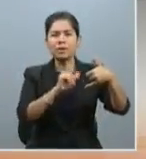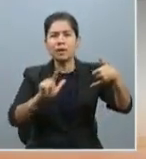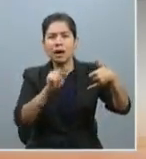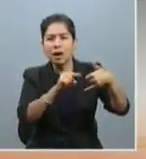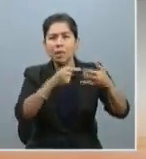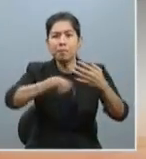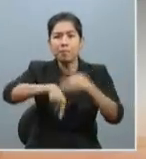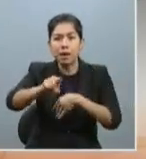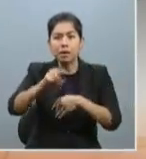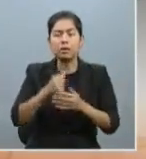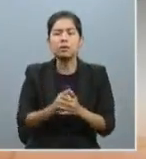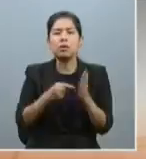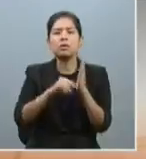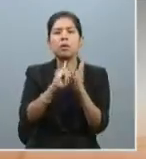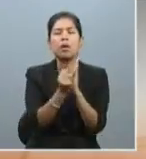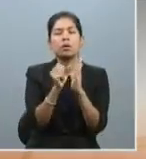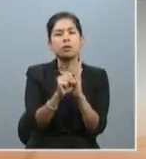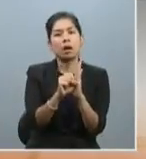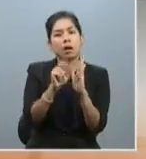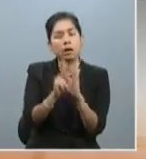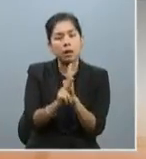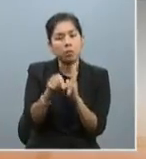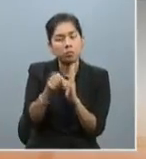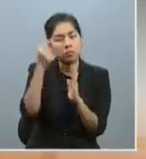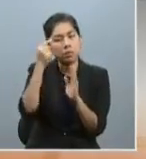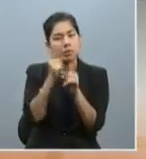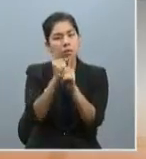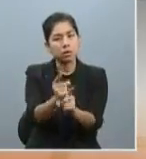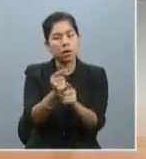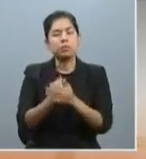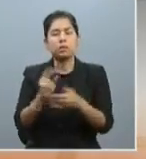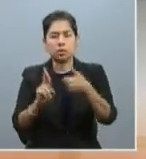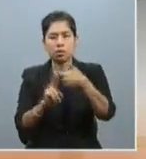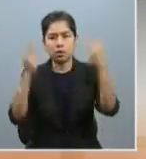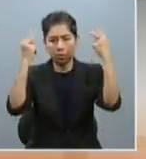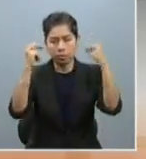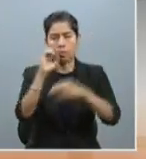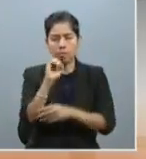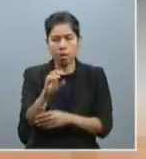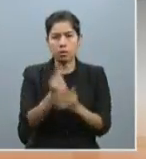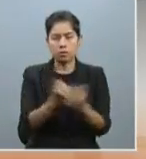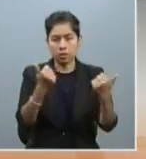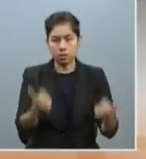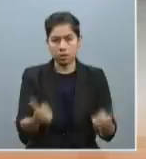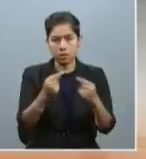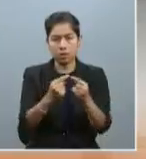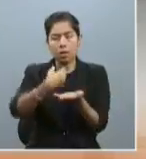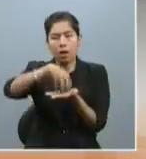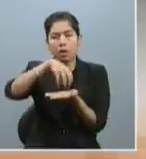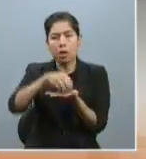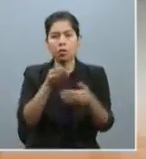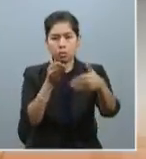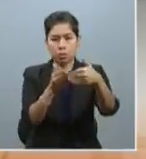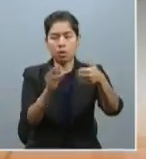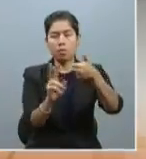จังหวัดสระแก้วเช่นกันเช่นเดียวกับที่รองนายกรัฐมนตรีท่านมีข้อมูลอยู่ในขณะนี้ได้มีการรายงานเรื่องนี้ไปที่พลเอกประวิตรตั้ง